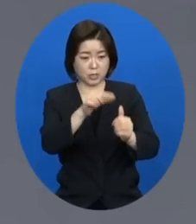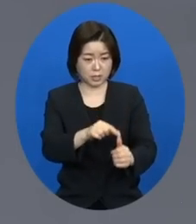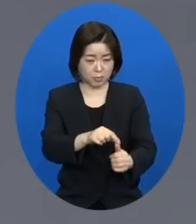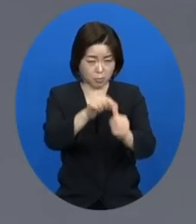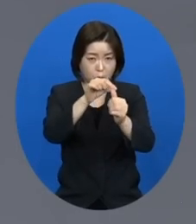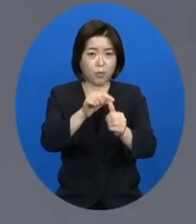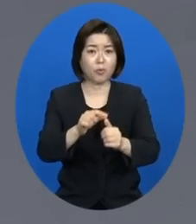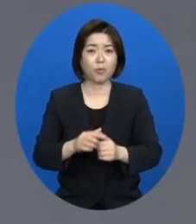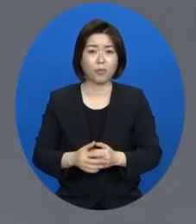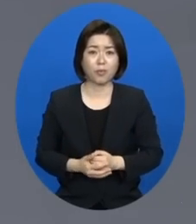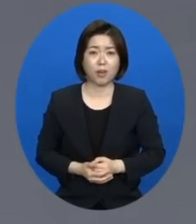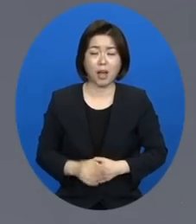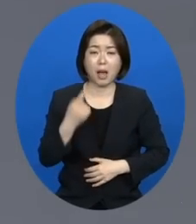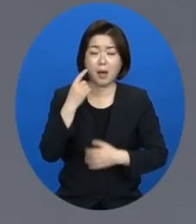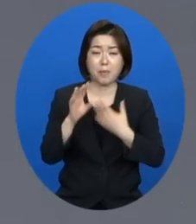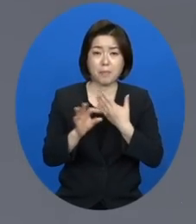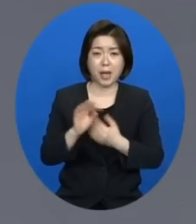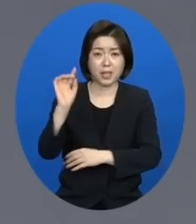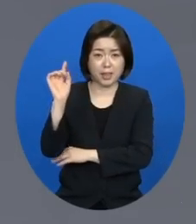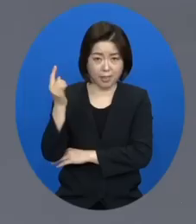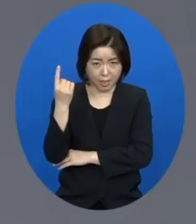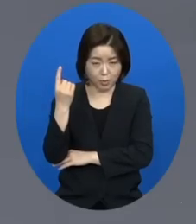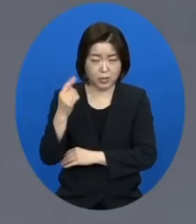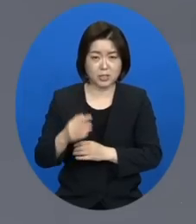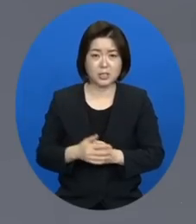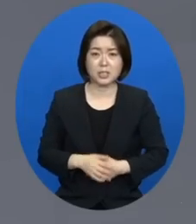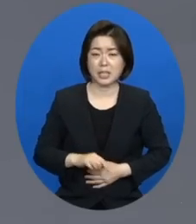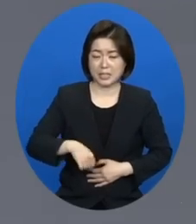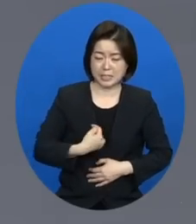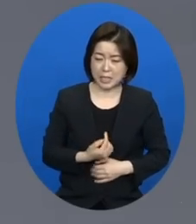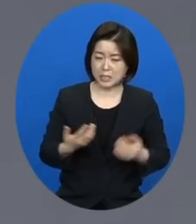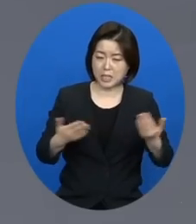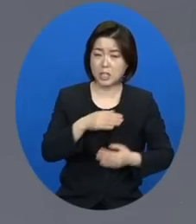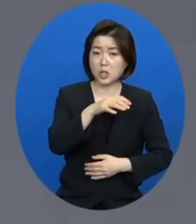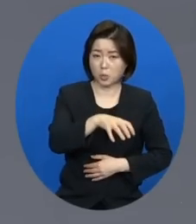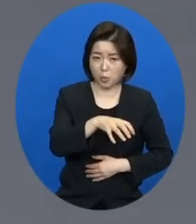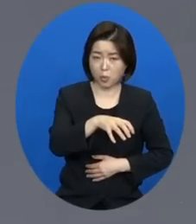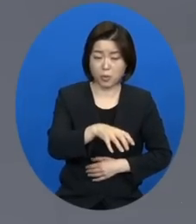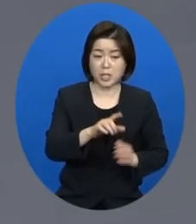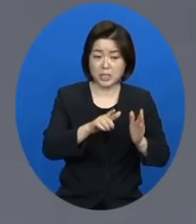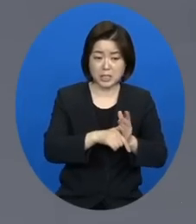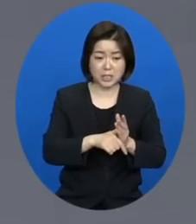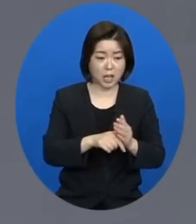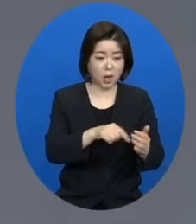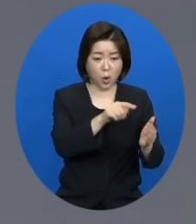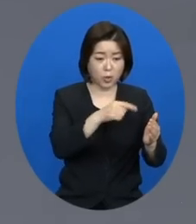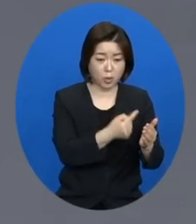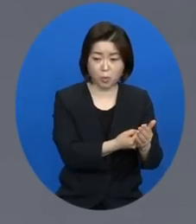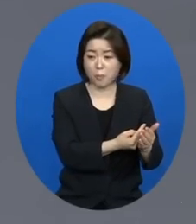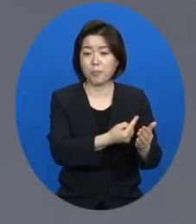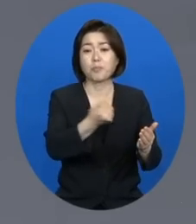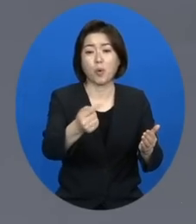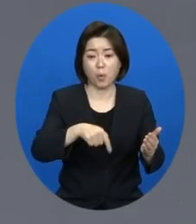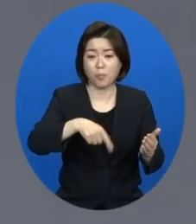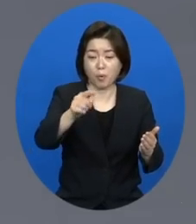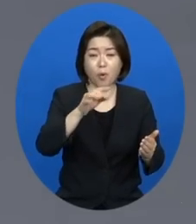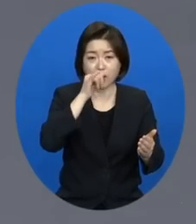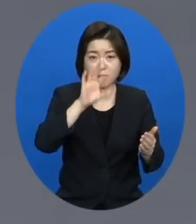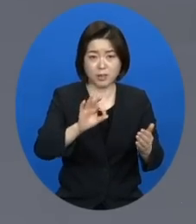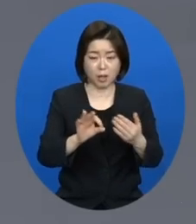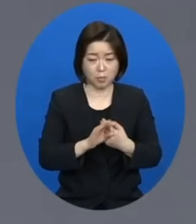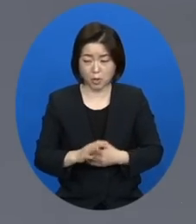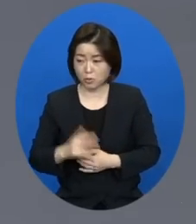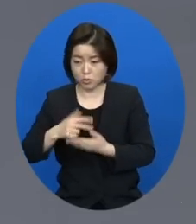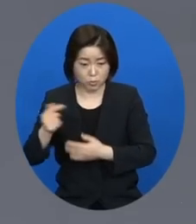뽑으셨어요. 만일 다윗이 자신의 그 일해야 되는 장소와 시간을 벗어나 있었다면 주님 뽑으러 가는